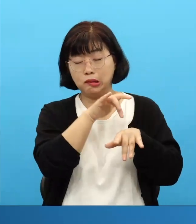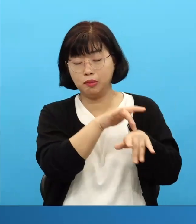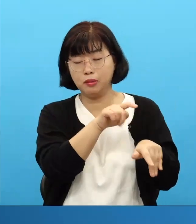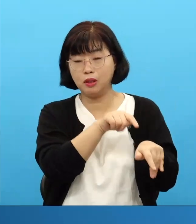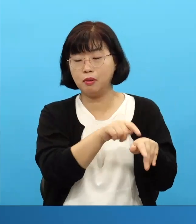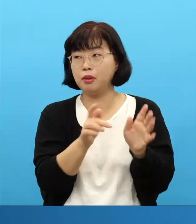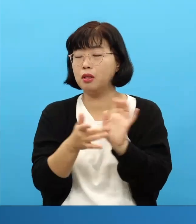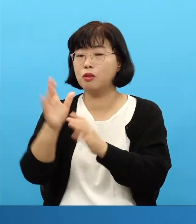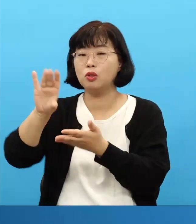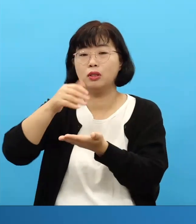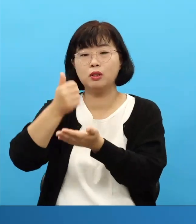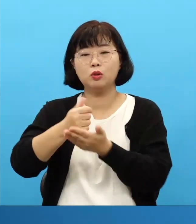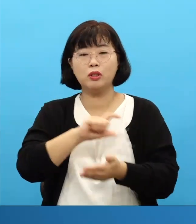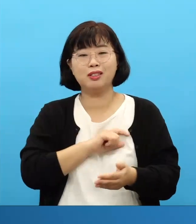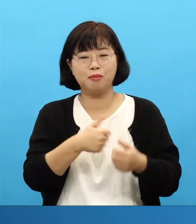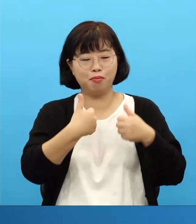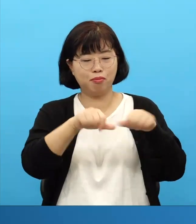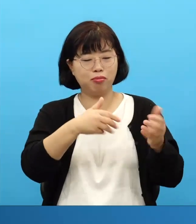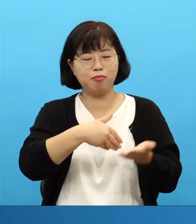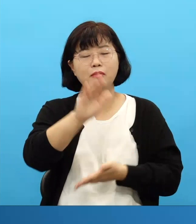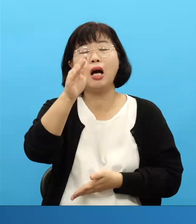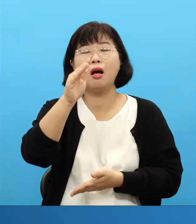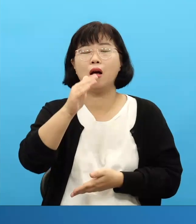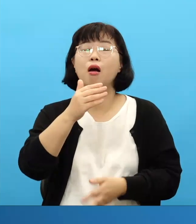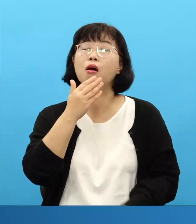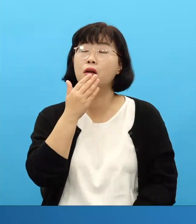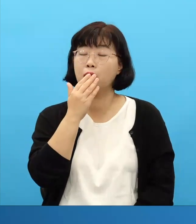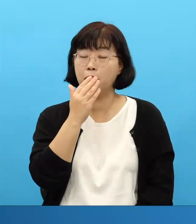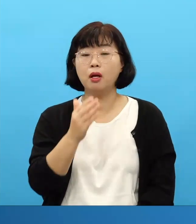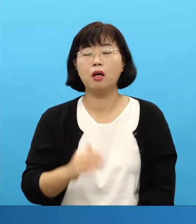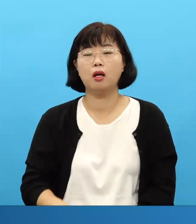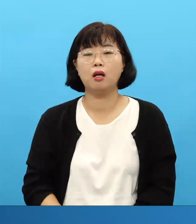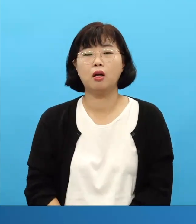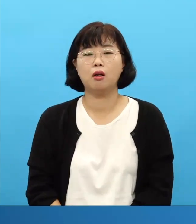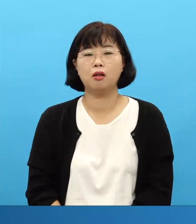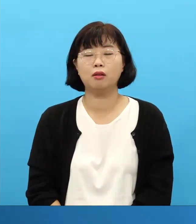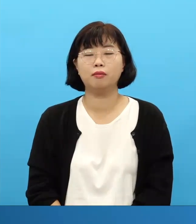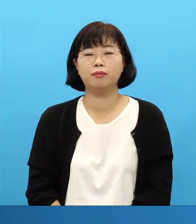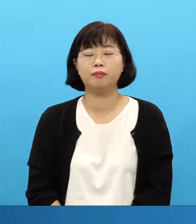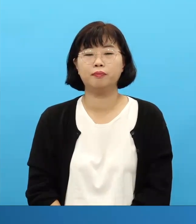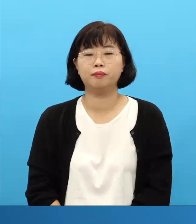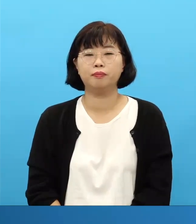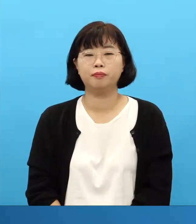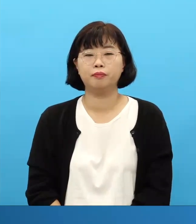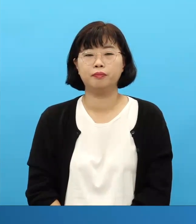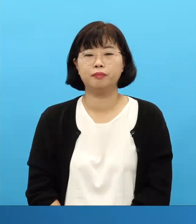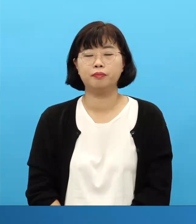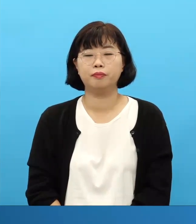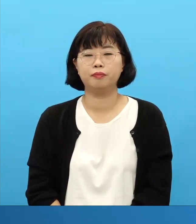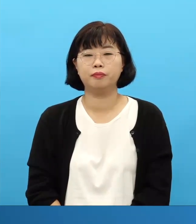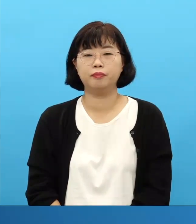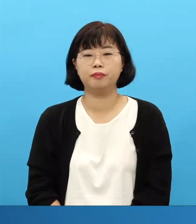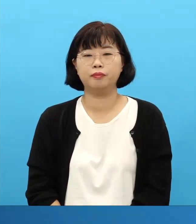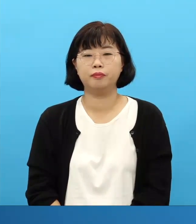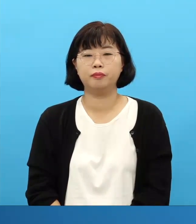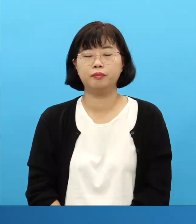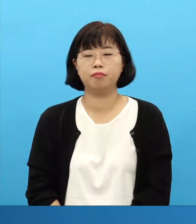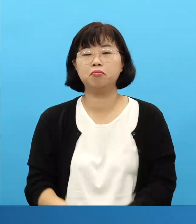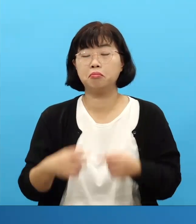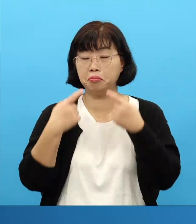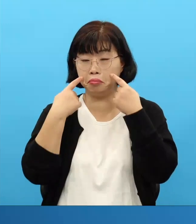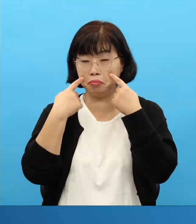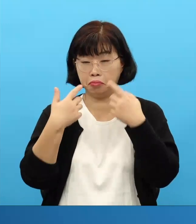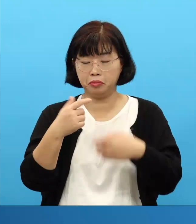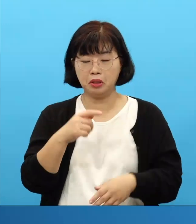이름으로 결박받게 하옵소서. And all the forces of darkness that are to hinder this gospel movement will be bound in Jesus Christ's name, and absolutely that will happen,